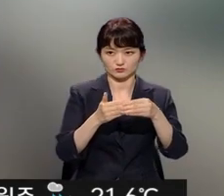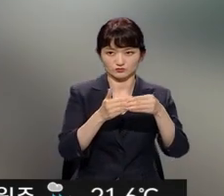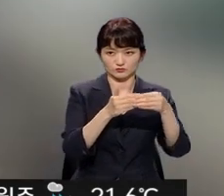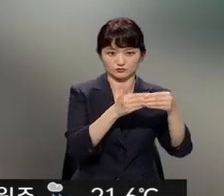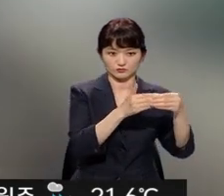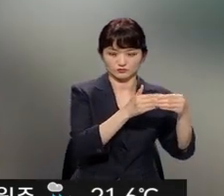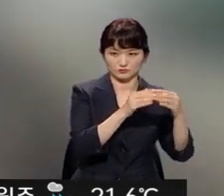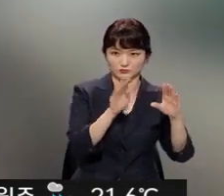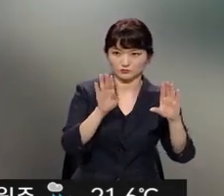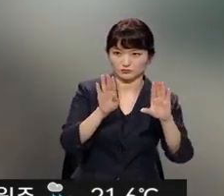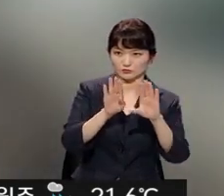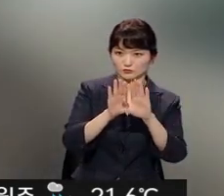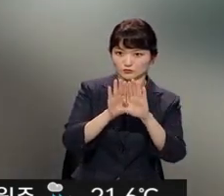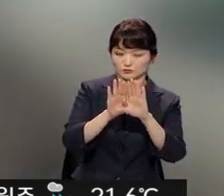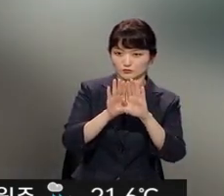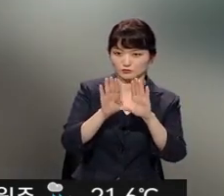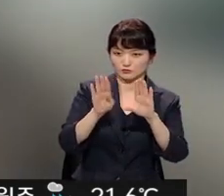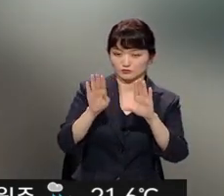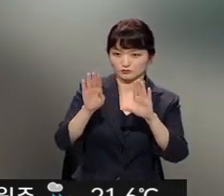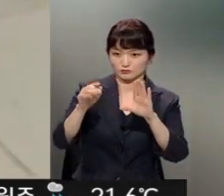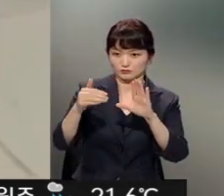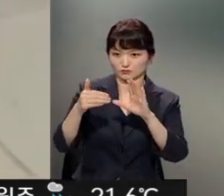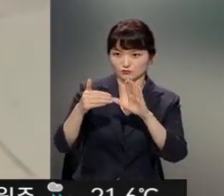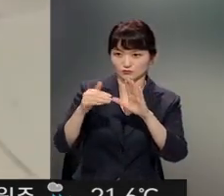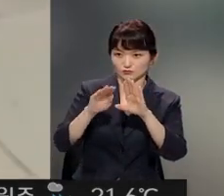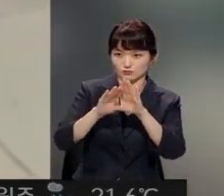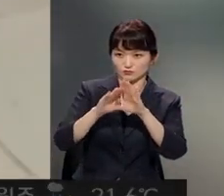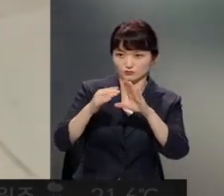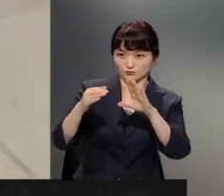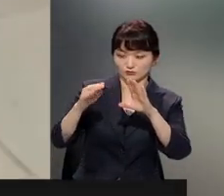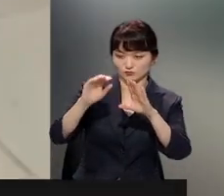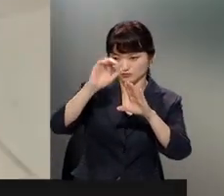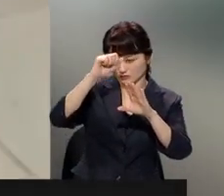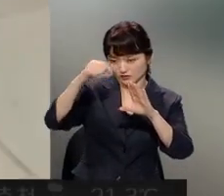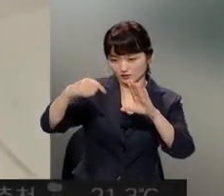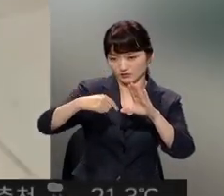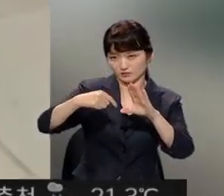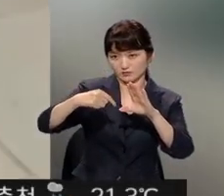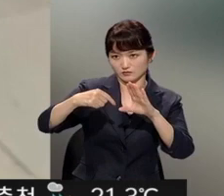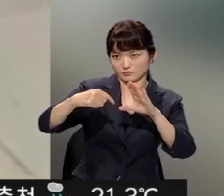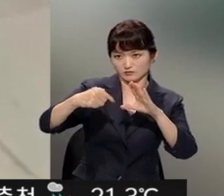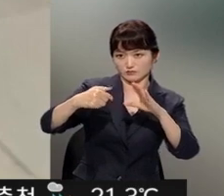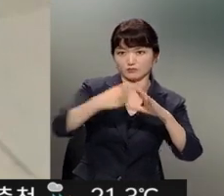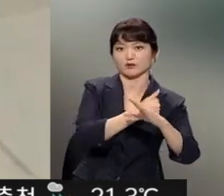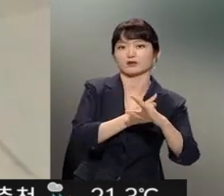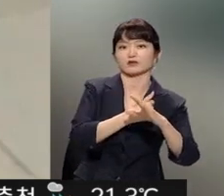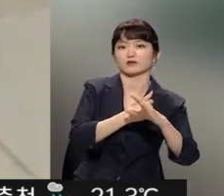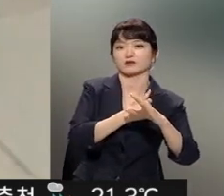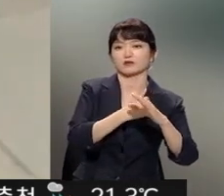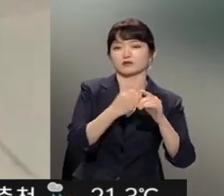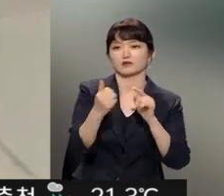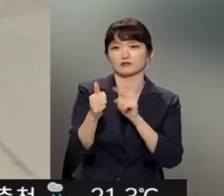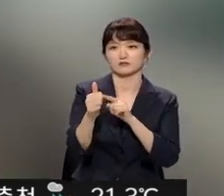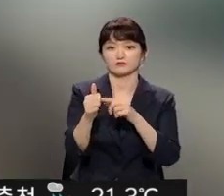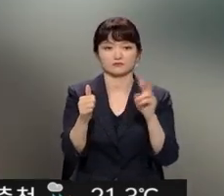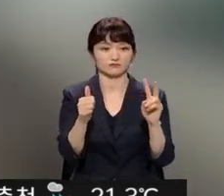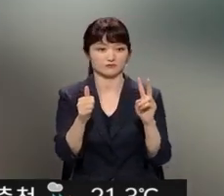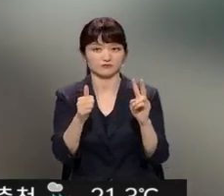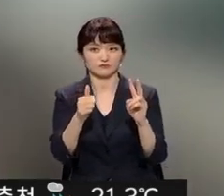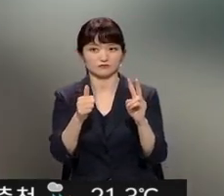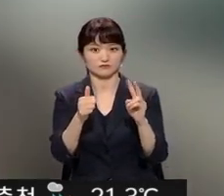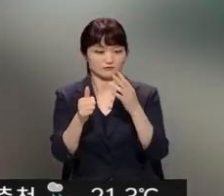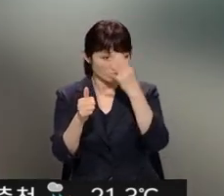들어가는데요. 이 남성은 문을 닫지 못하게 발을 올려놓고는 집 안으로 같이 들어가 버립니다. 강도! 집으로 들어간